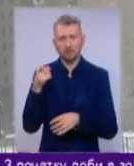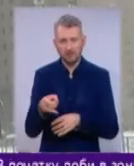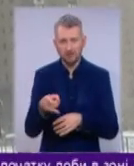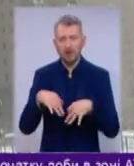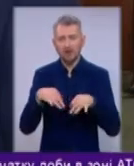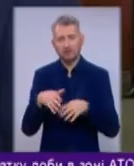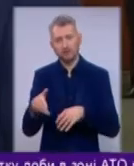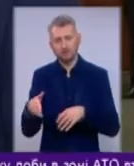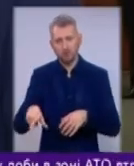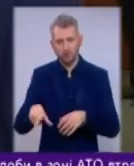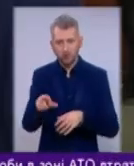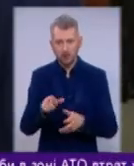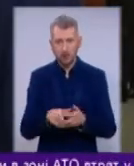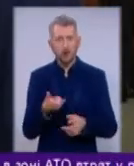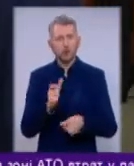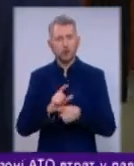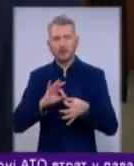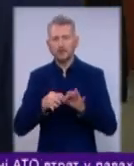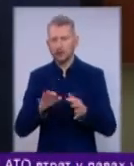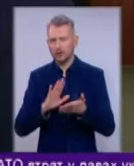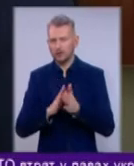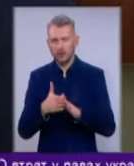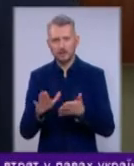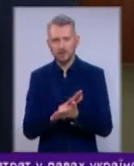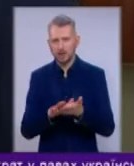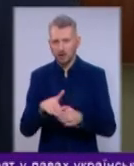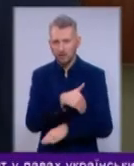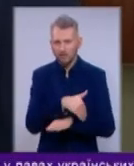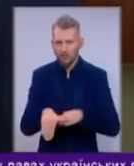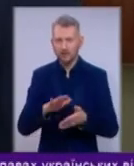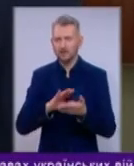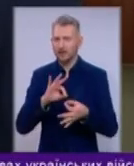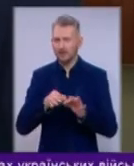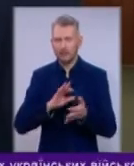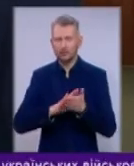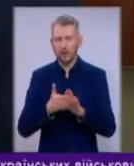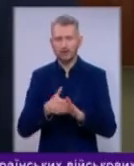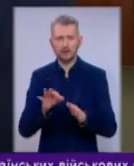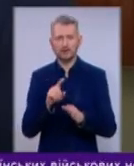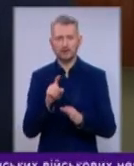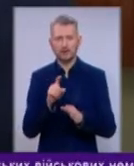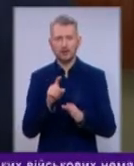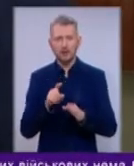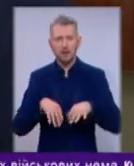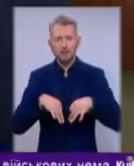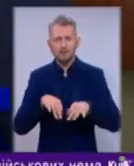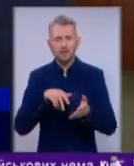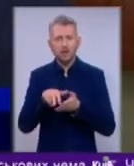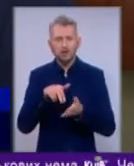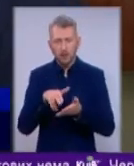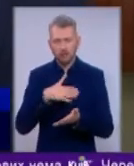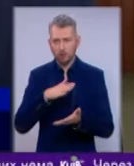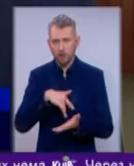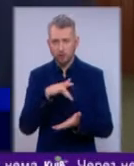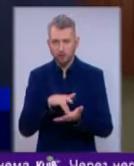збіччях доріг. Дуже складна ситуація з прибиранням вулиць, дуже складна ситуація з працюванням по нашому місту, тому я ще